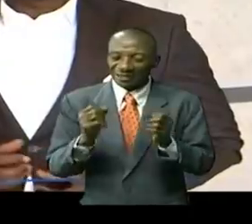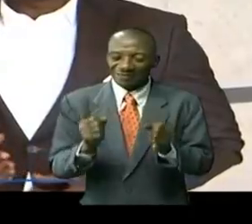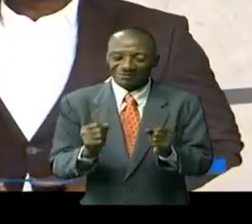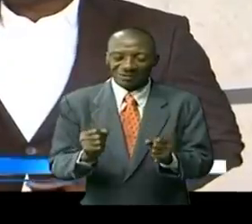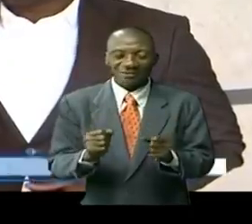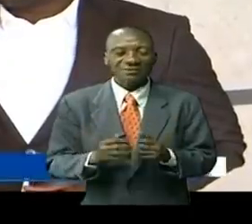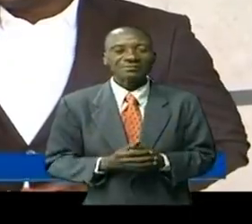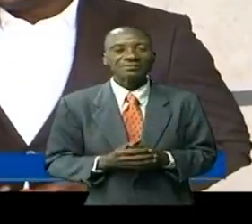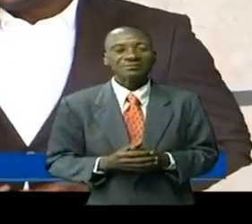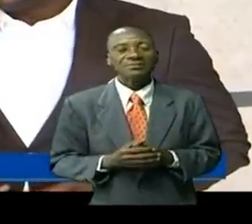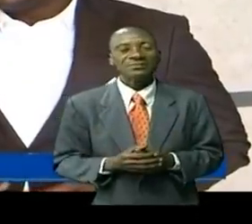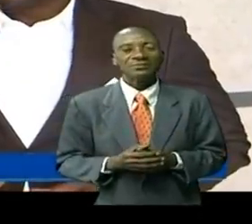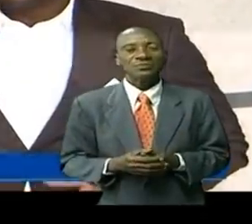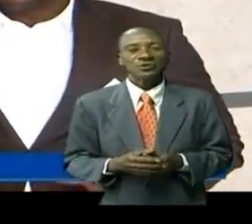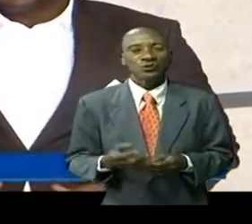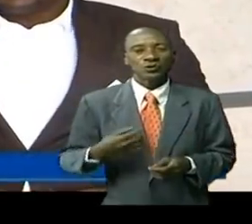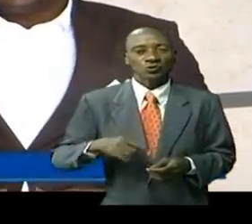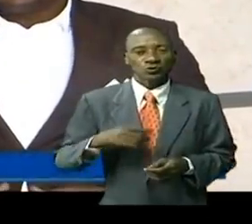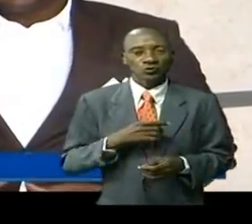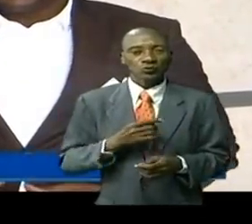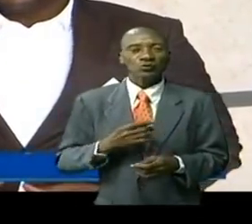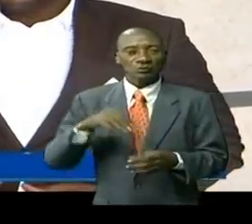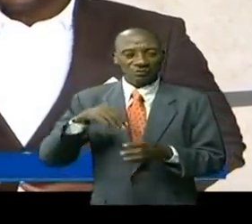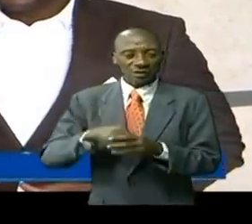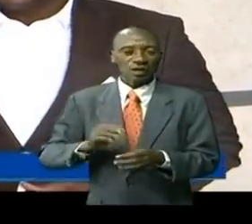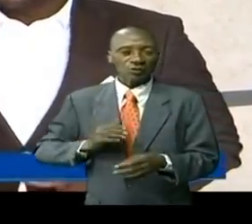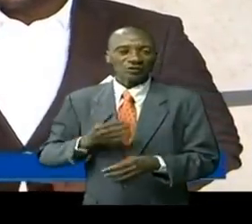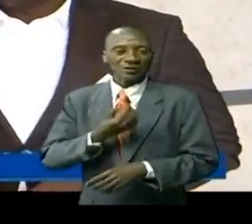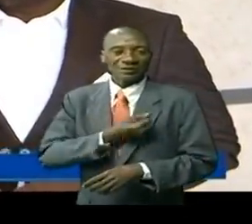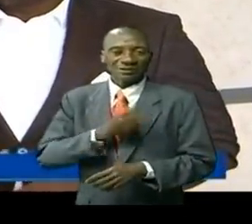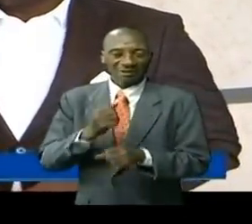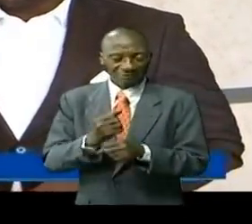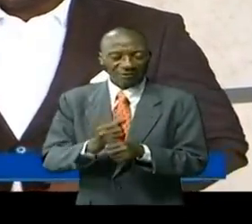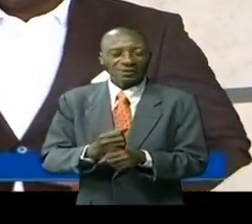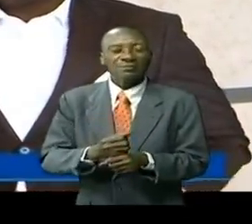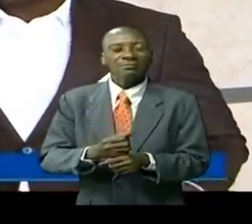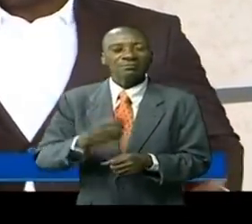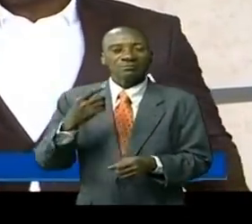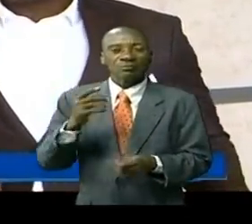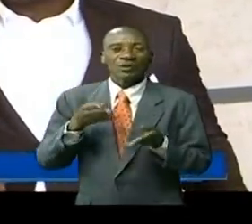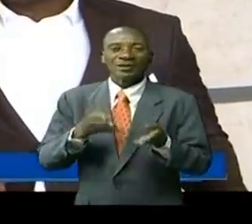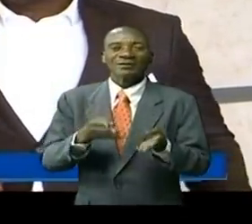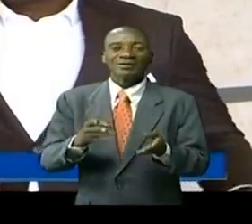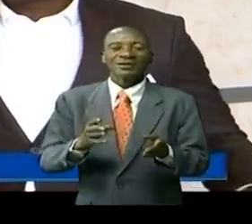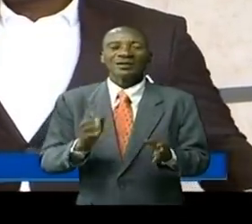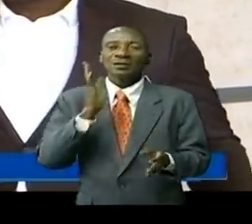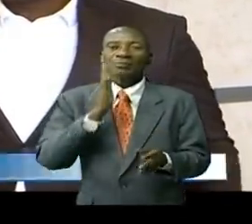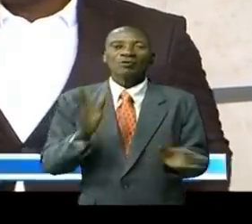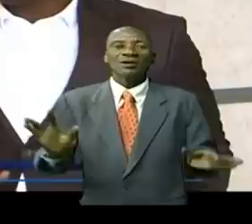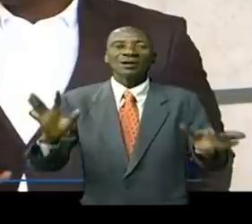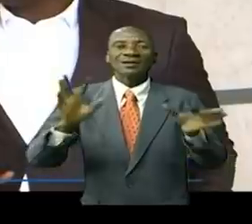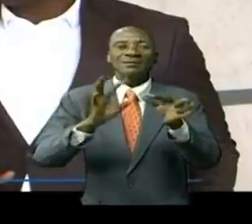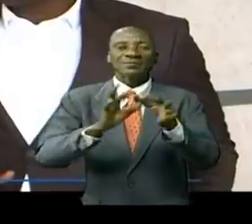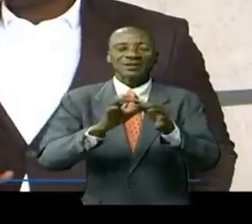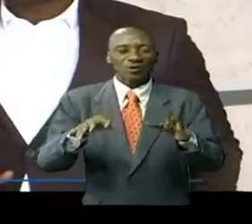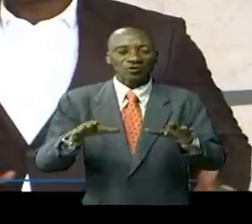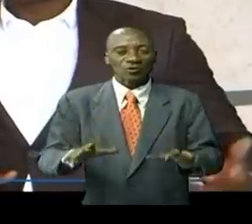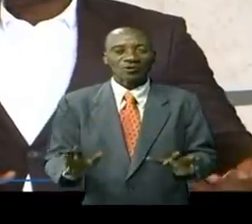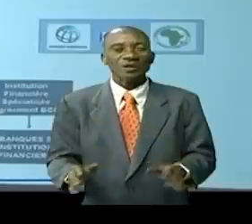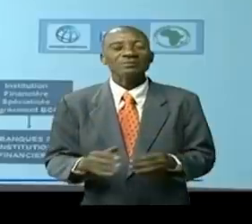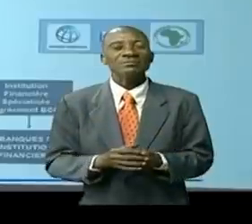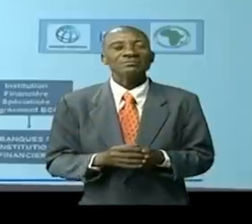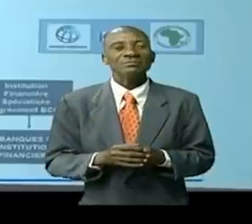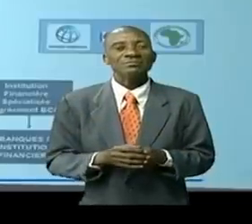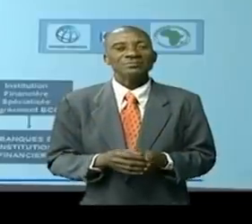notre mission d'aider les entrepreneurs congolais et dans cette mission, il y a un aspect important qui est la formation,